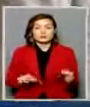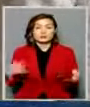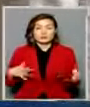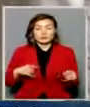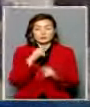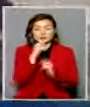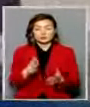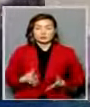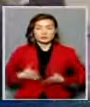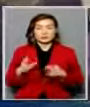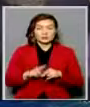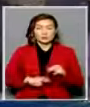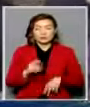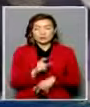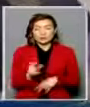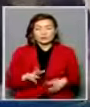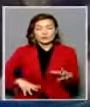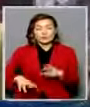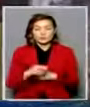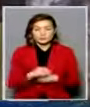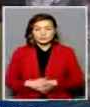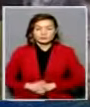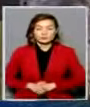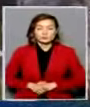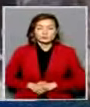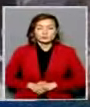они подарили волшебное настроение всем присутствующим.